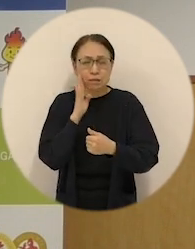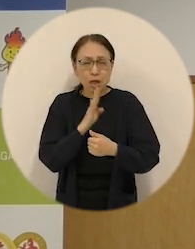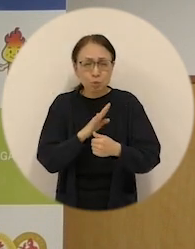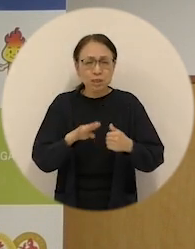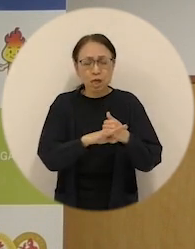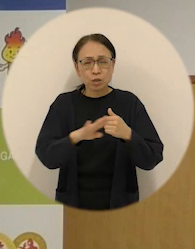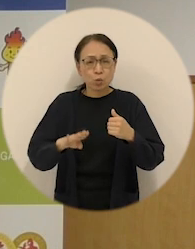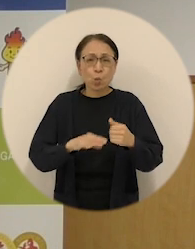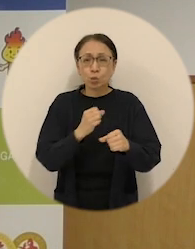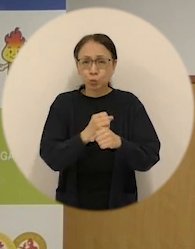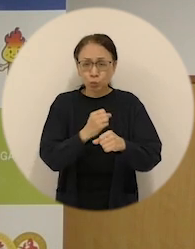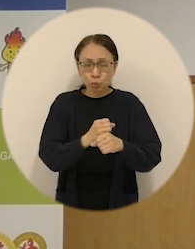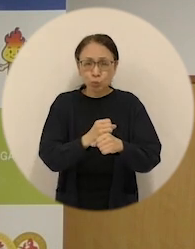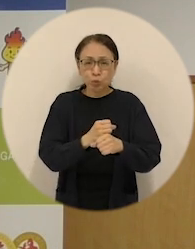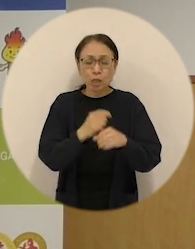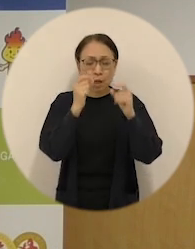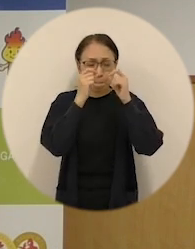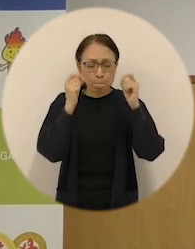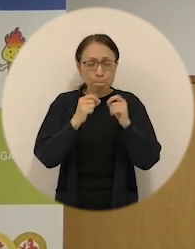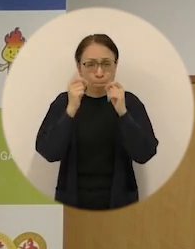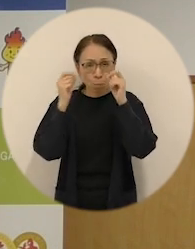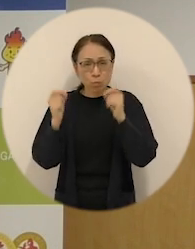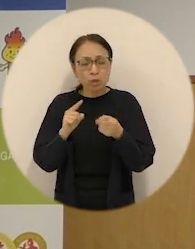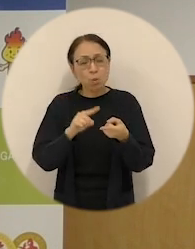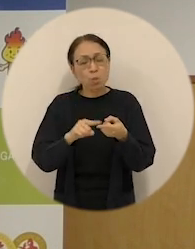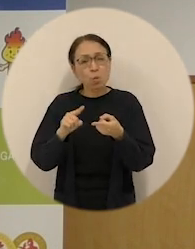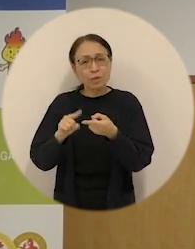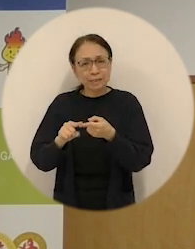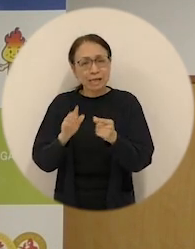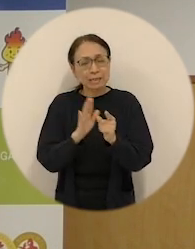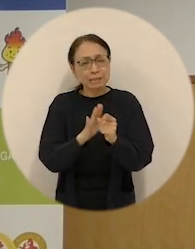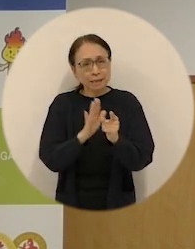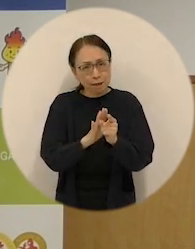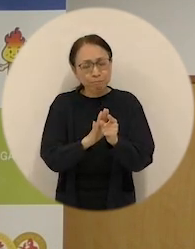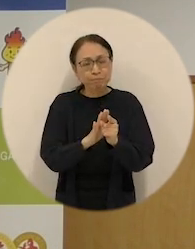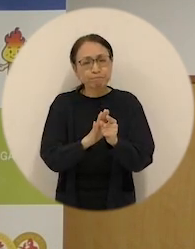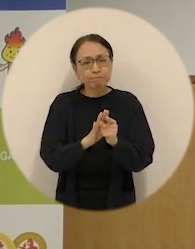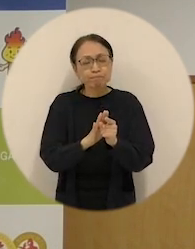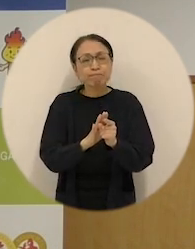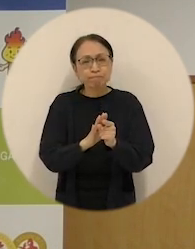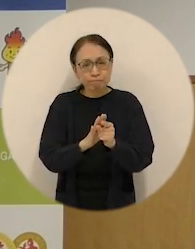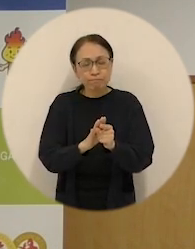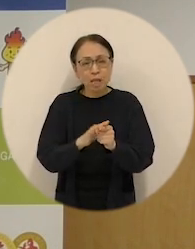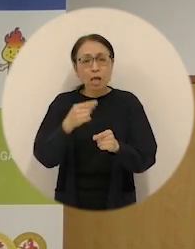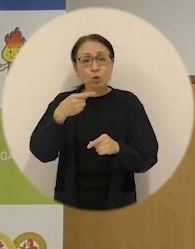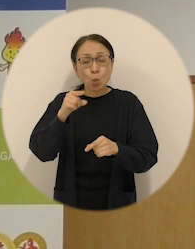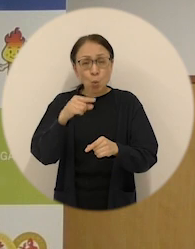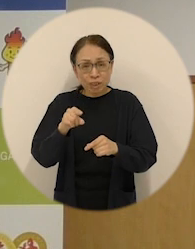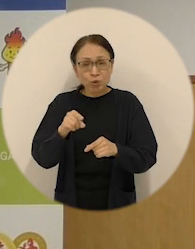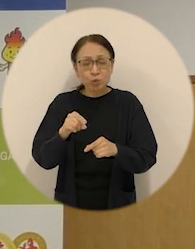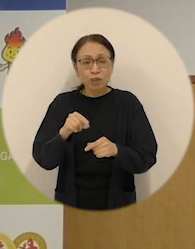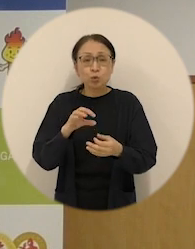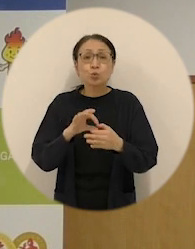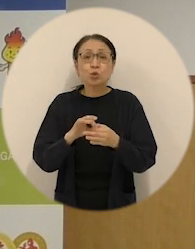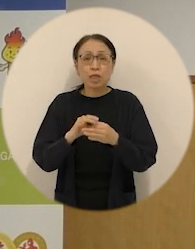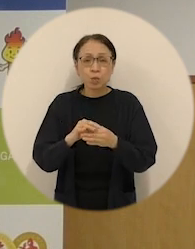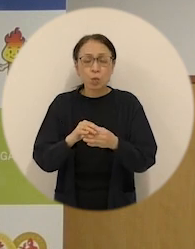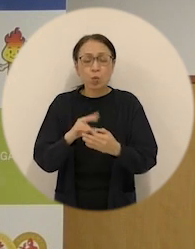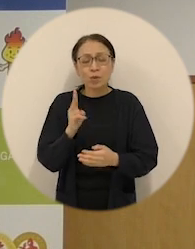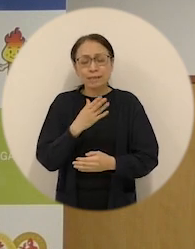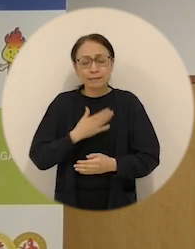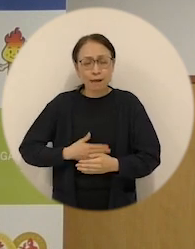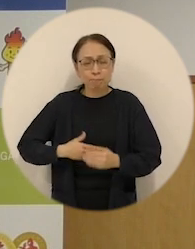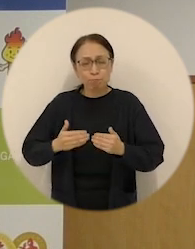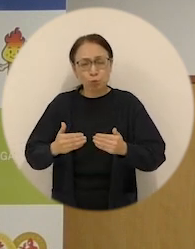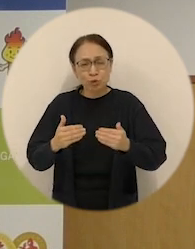により、子に応じた支援の充実と特別支援教育に対する理解の促進などに取